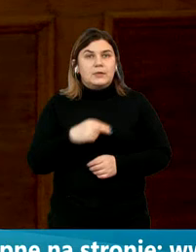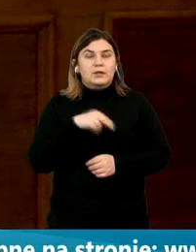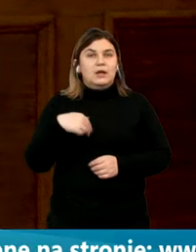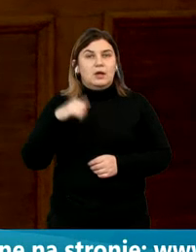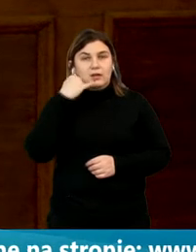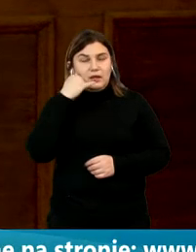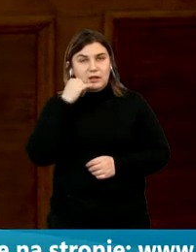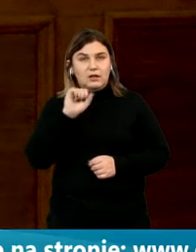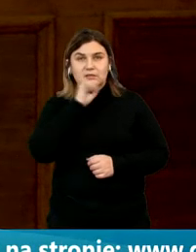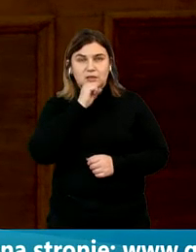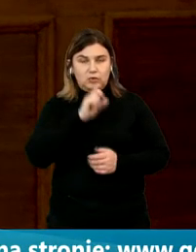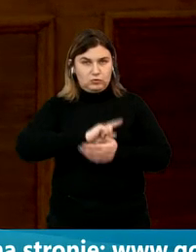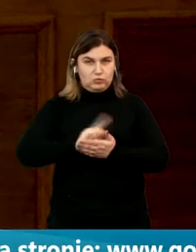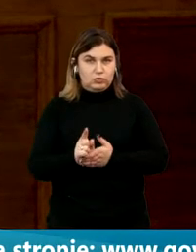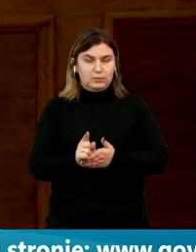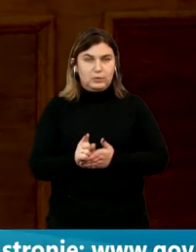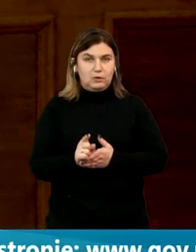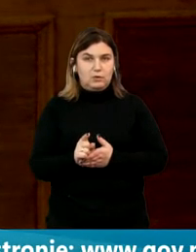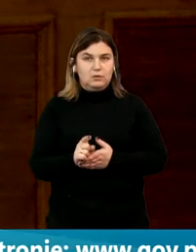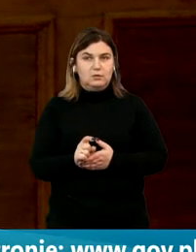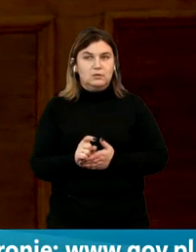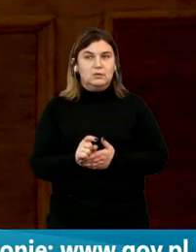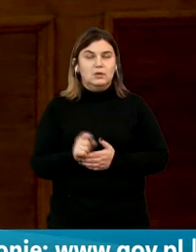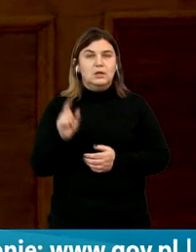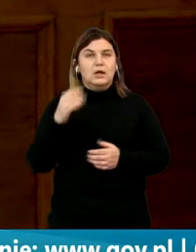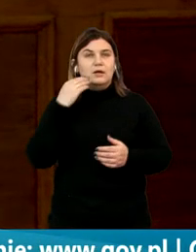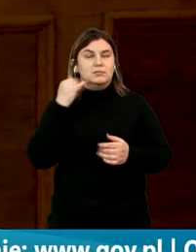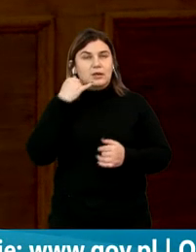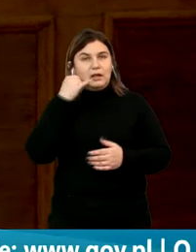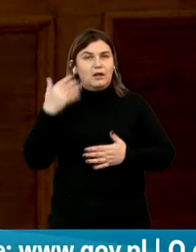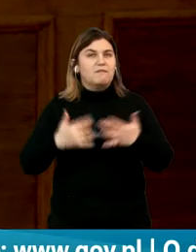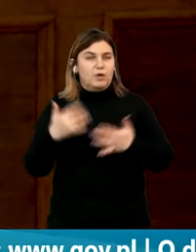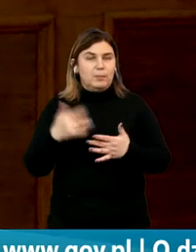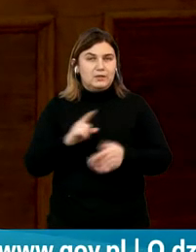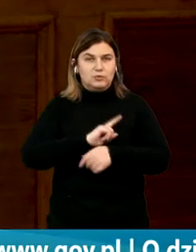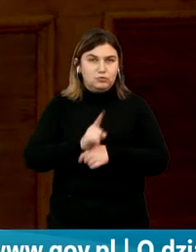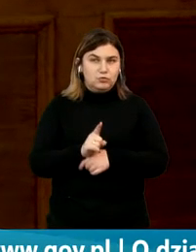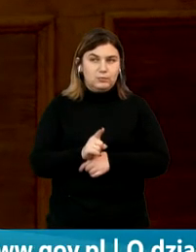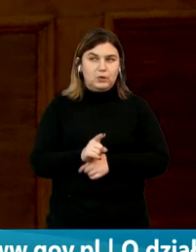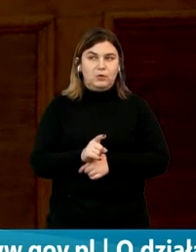starzeją się bardzo szybko, choćby czy ta infrastruktura teleinformatyczna starzeje się bardzo szybko, o tyle